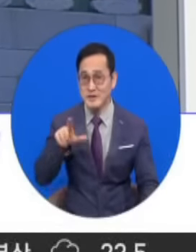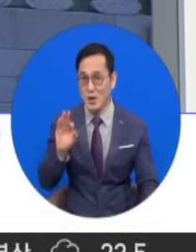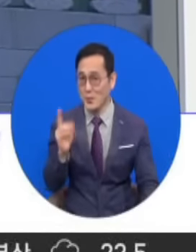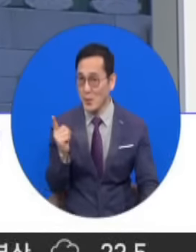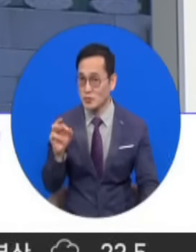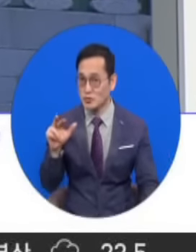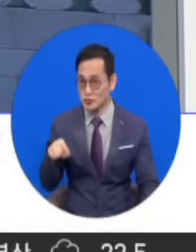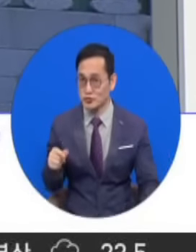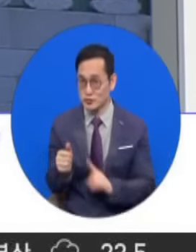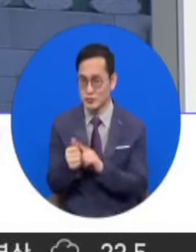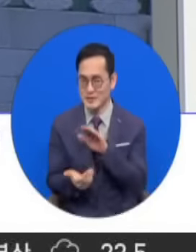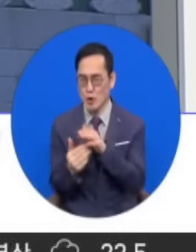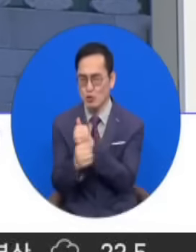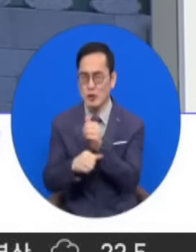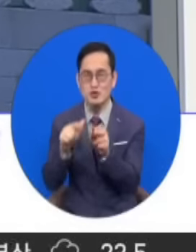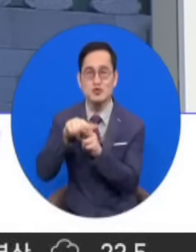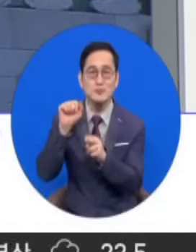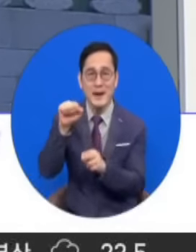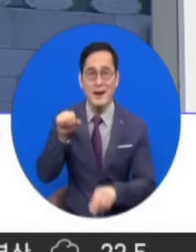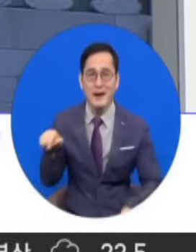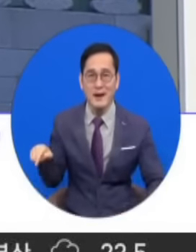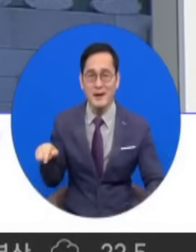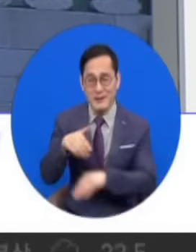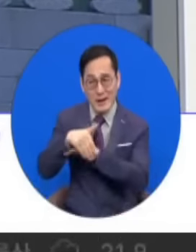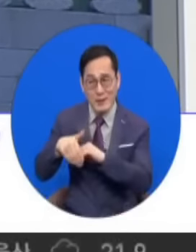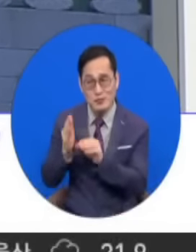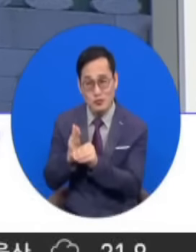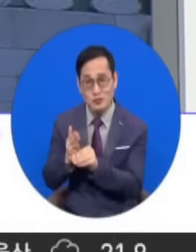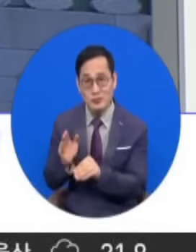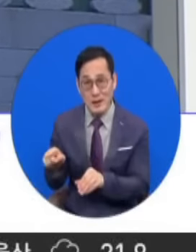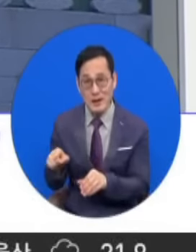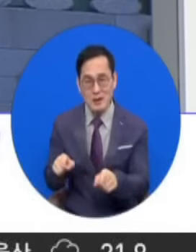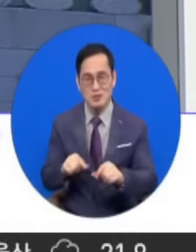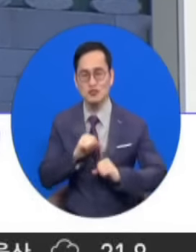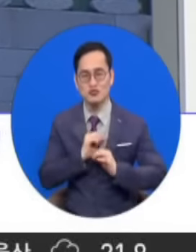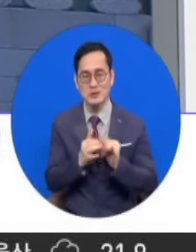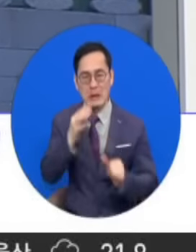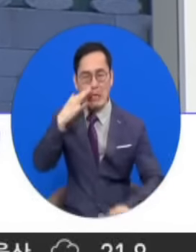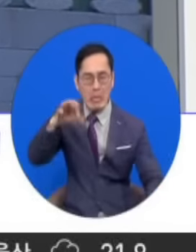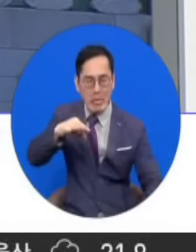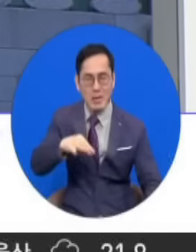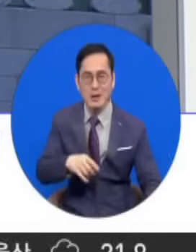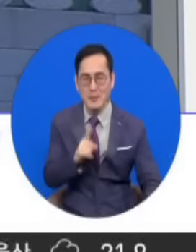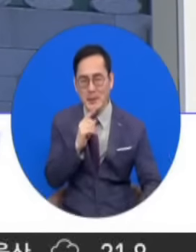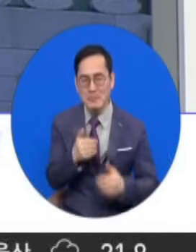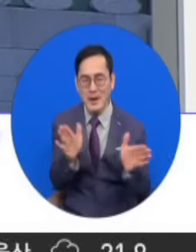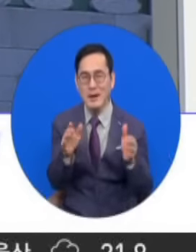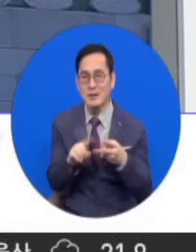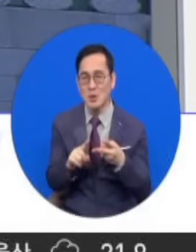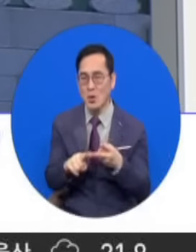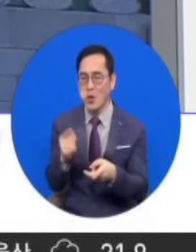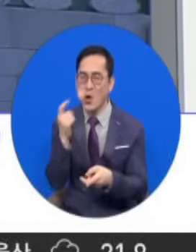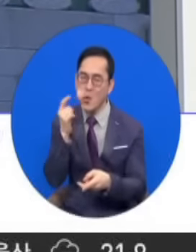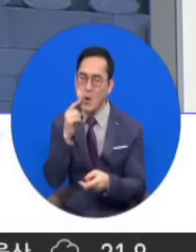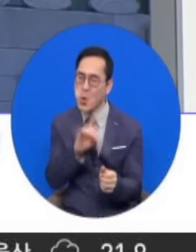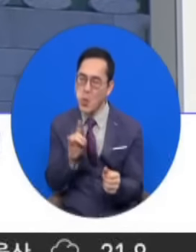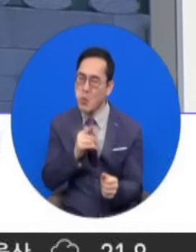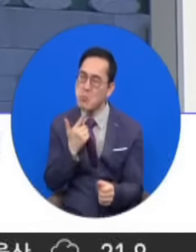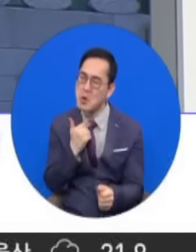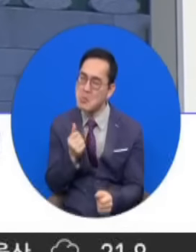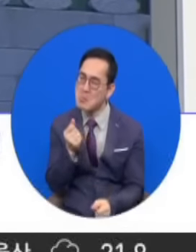정봉주 전 의원 같은 경우는 거짓말 논란, 네, 군인 비하 발언 등으로 공천을 받았다가 결국은 공천에서